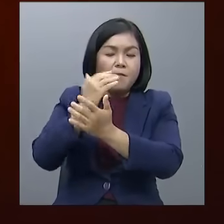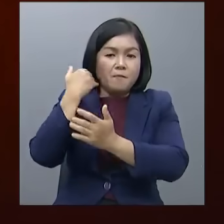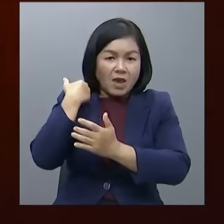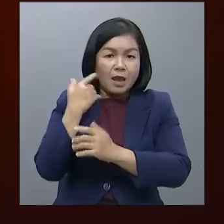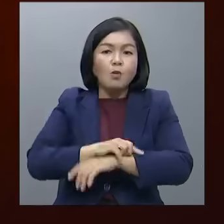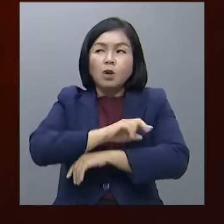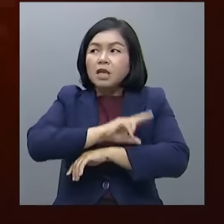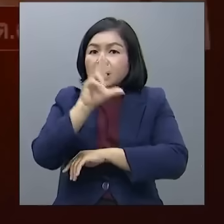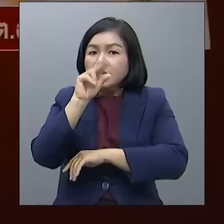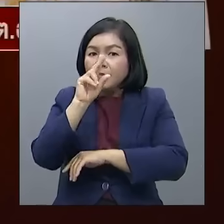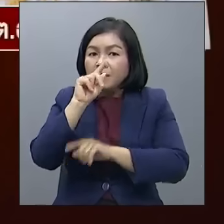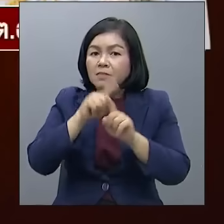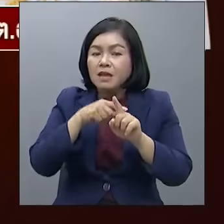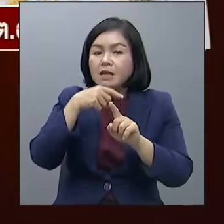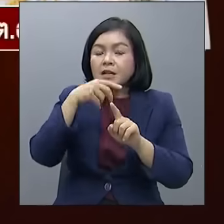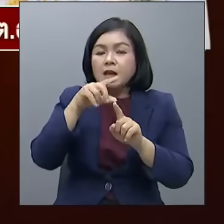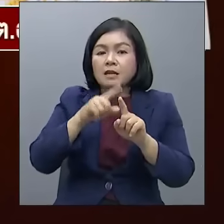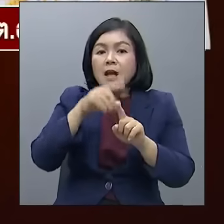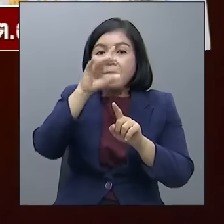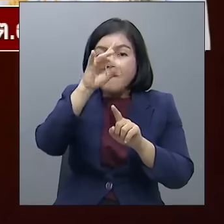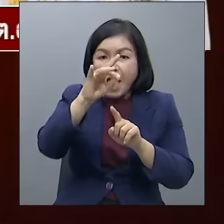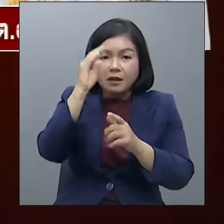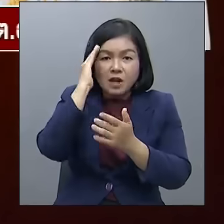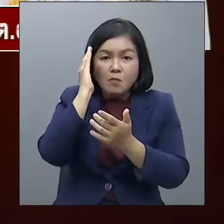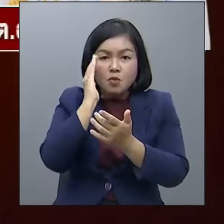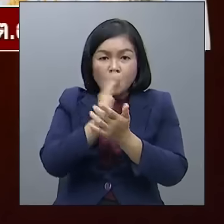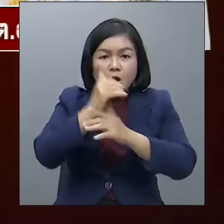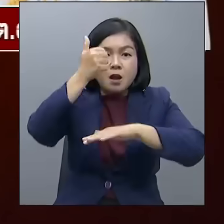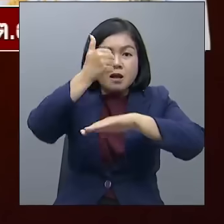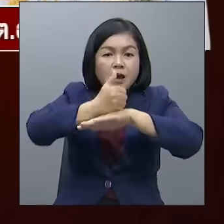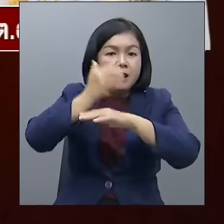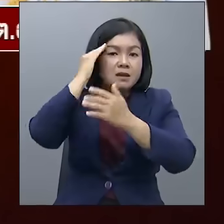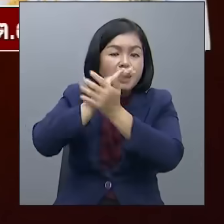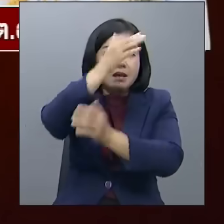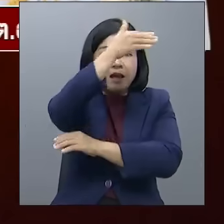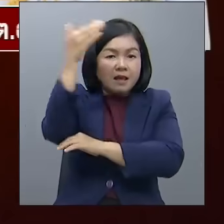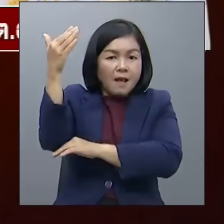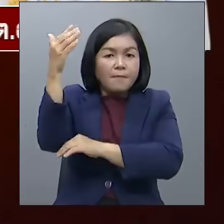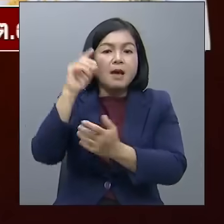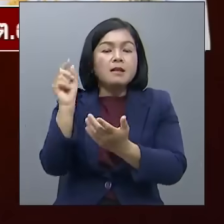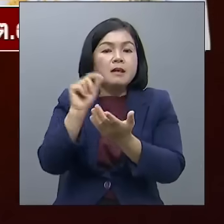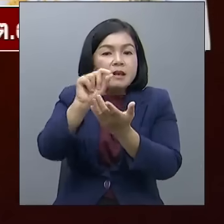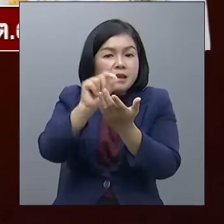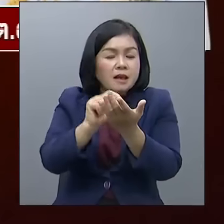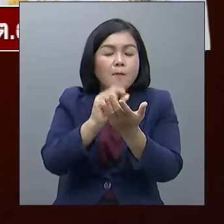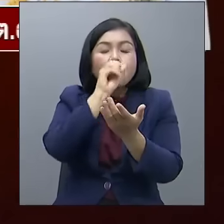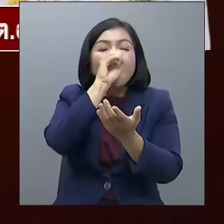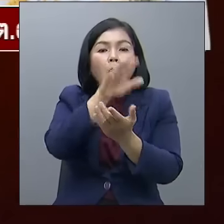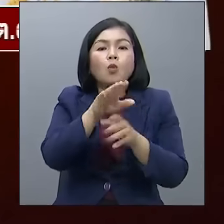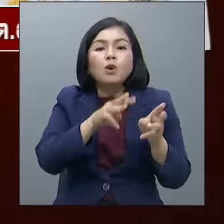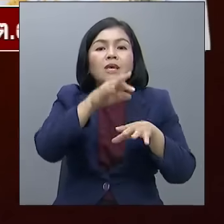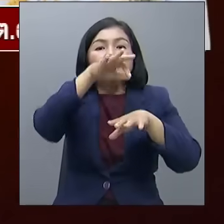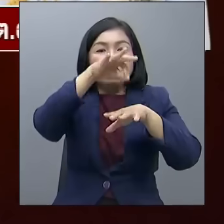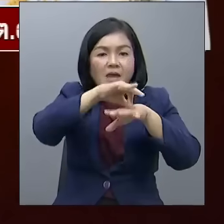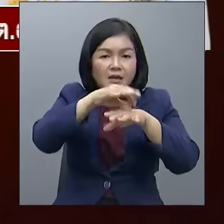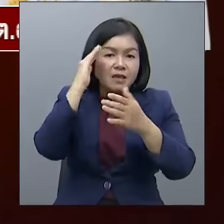30สิงหาคมที่ผ่านมาพลตำรวจเอกดำรงศักดิ์กิติประภัทรผบ.ตร.ได้ออกบันทึกข้อความเรื่องการคัดเลือกแต่งตั้งข้าราชการ